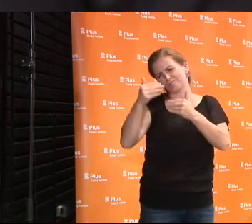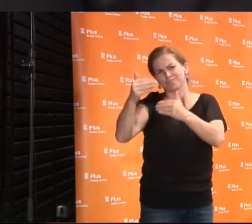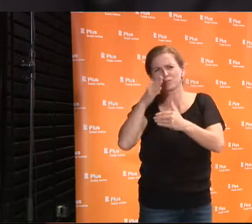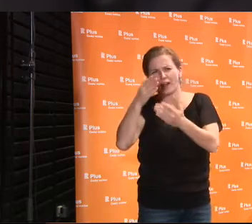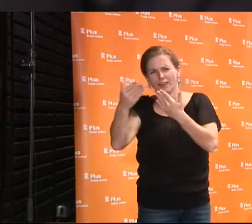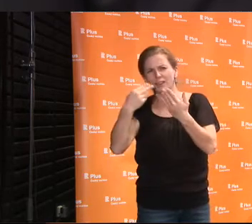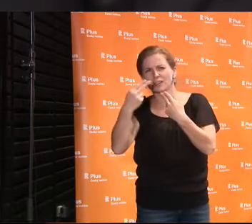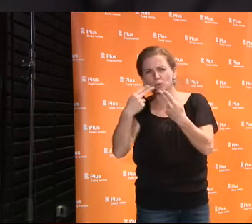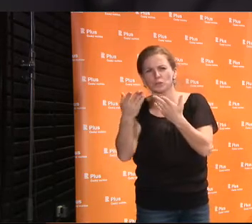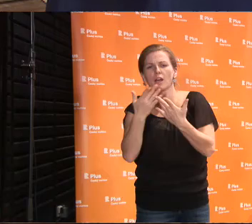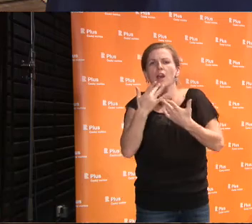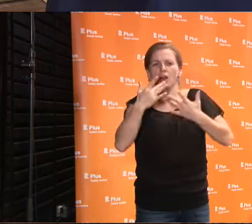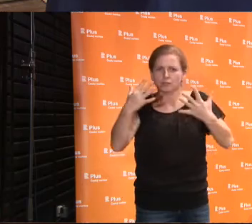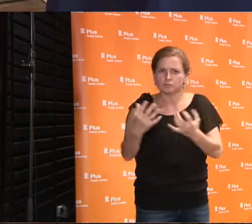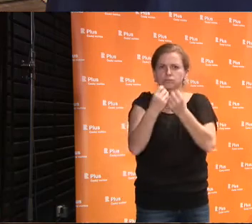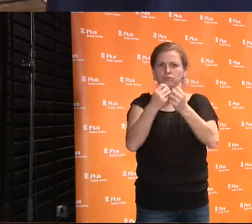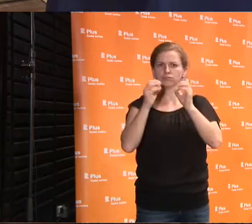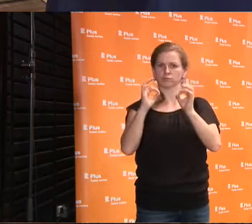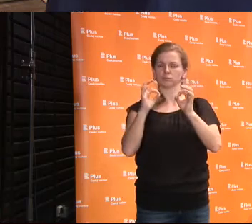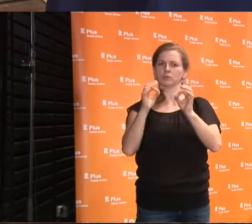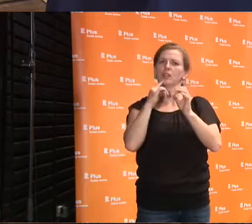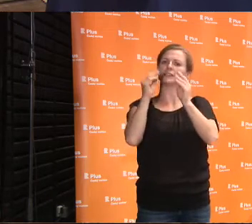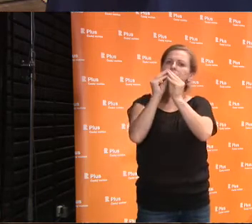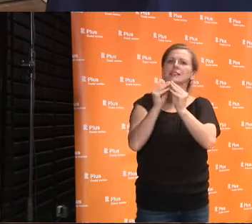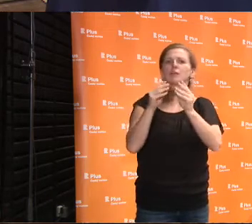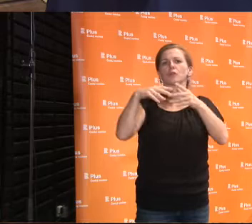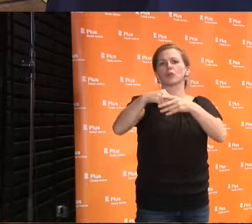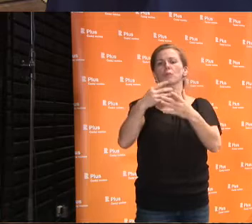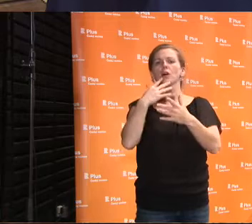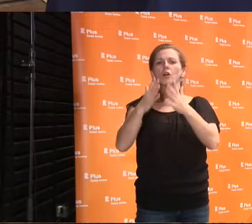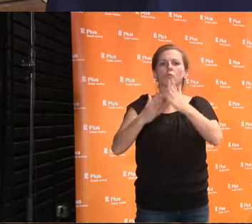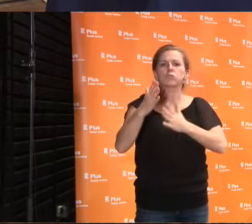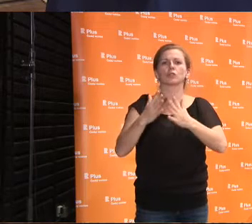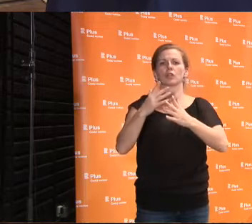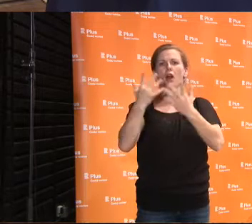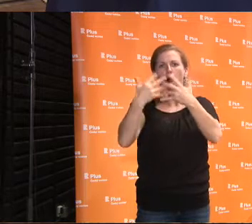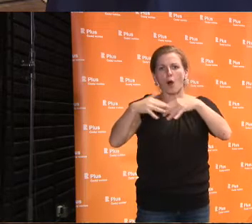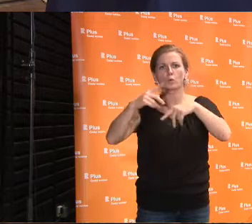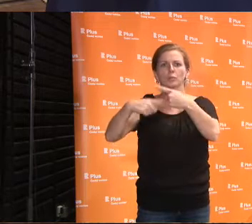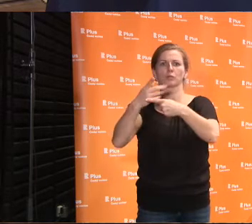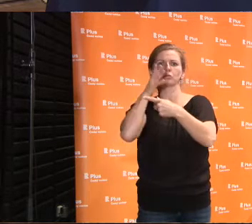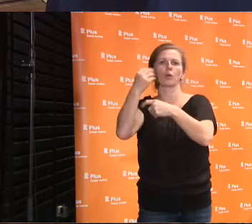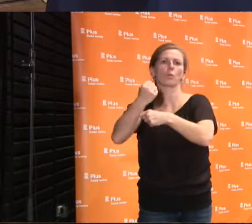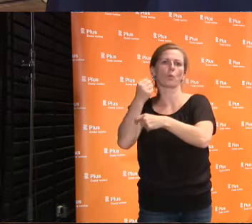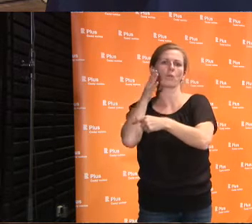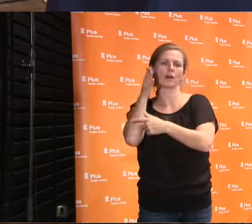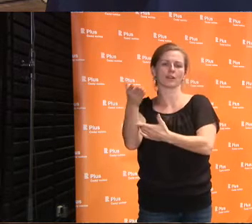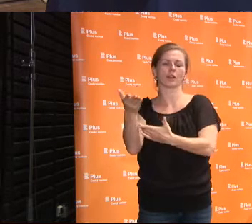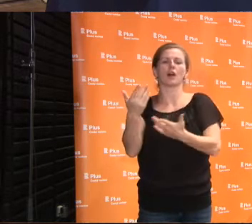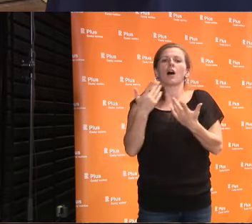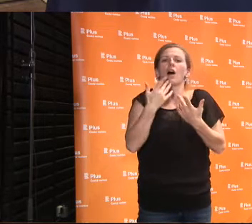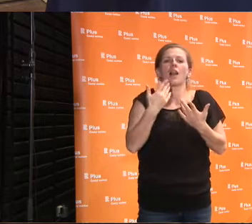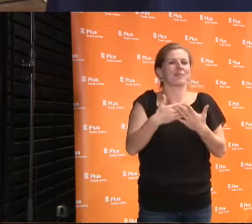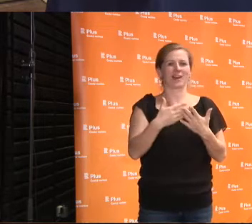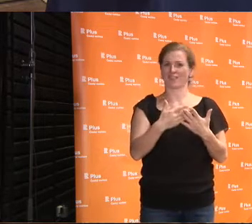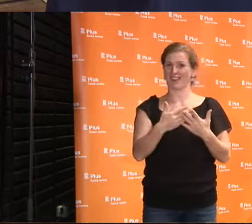ve kterém vlastně systémy umělé inteligence, robotické systémy budou fungovat. Takže to není o tom, že